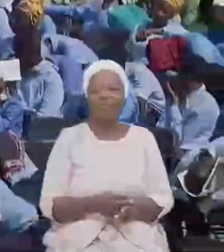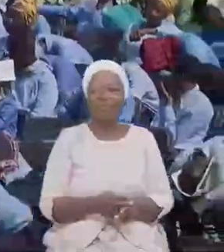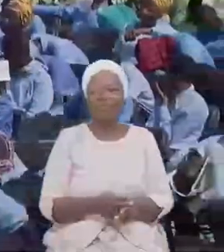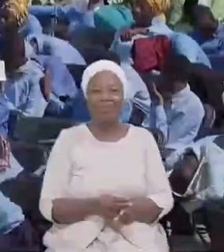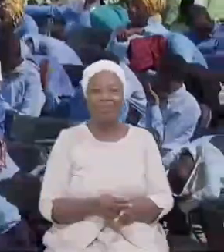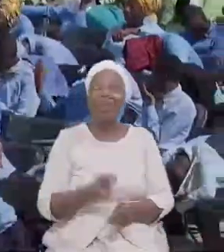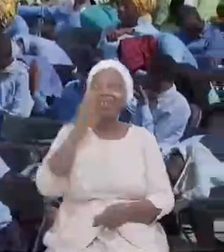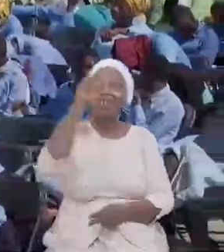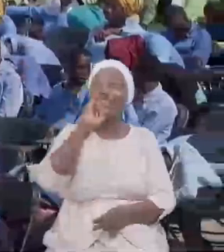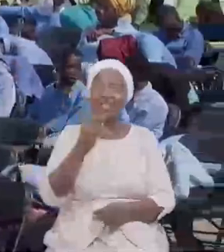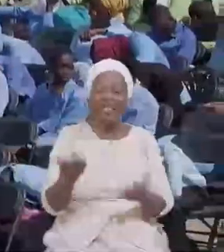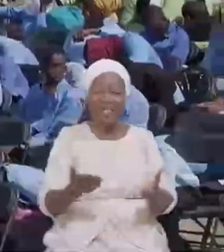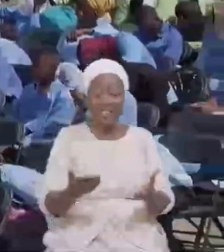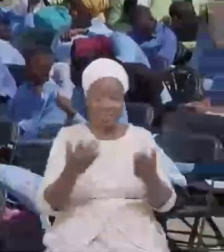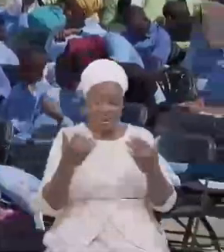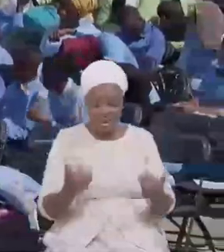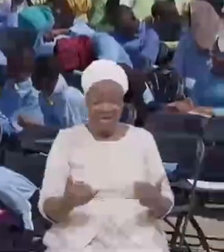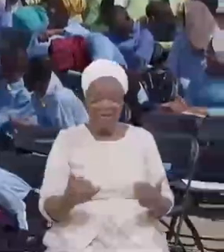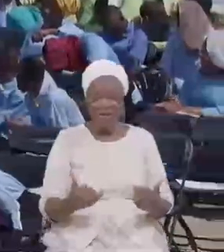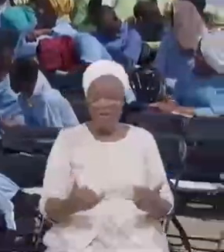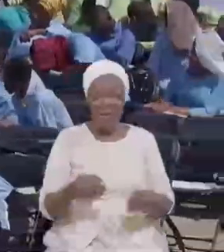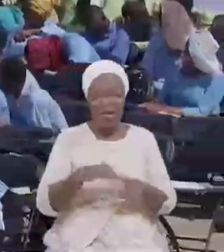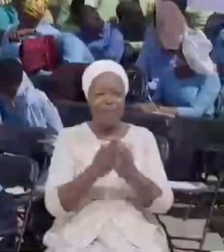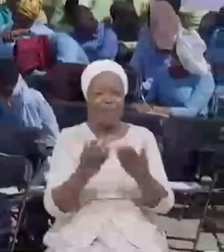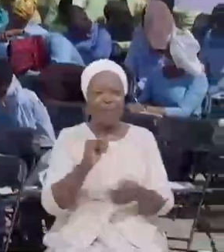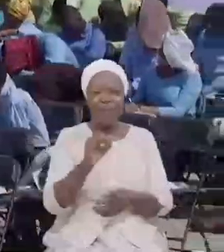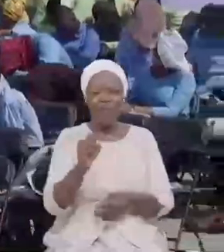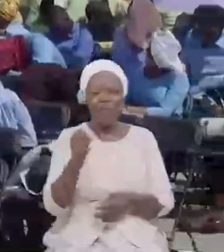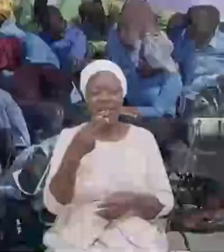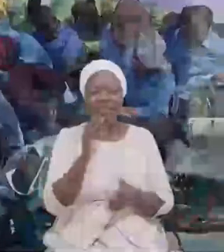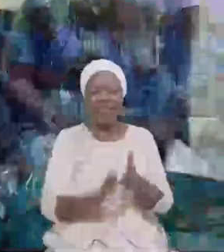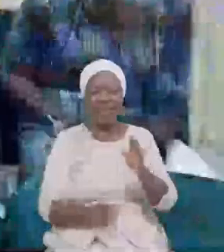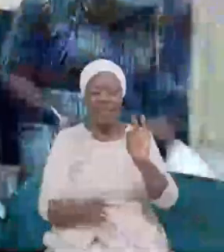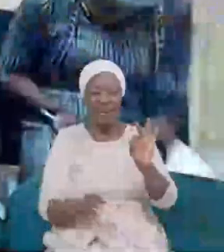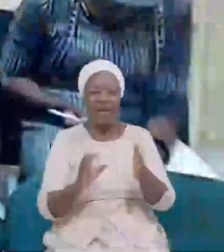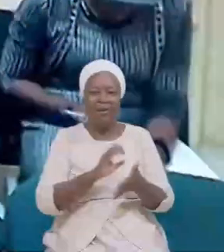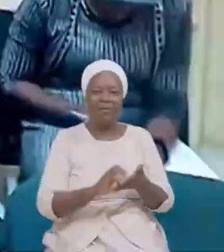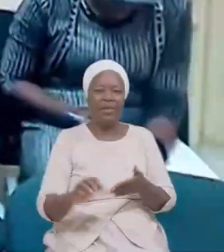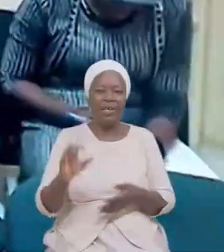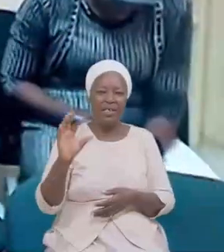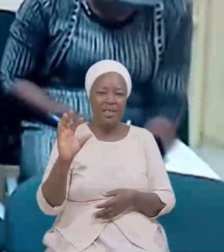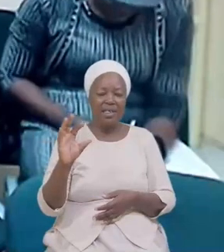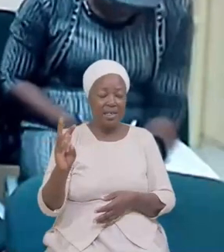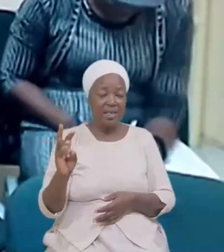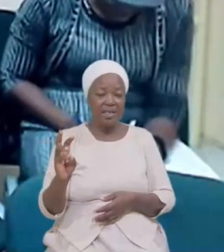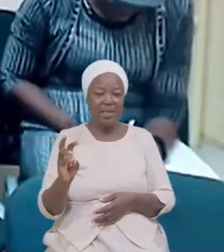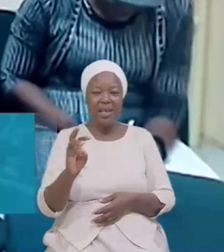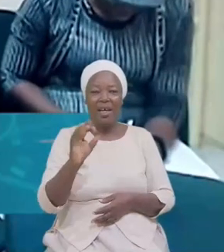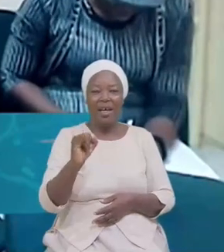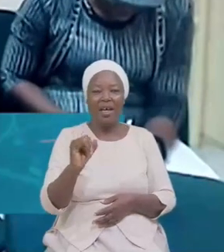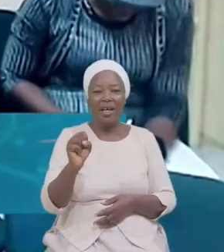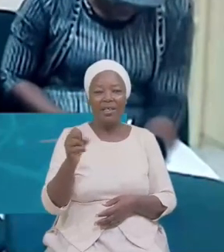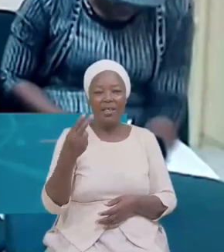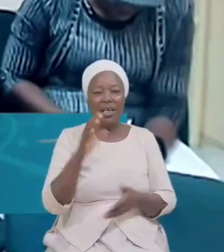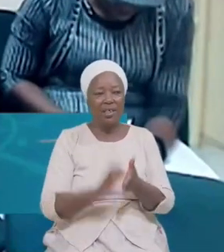Il est déjà là, Ésaïe. Ésaïe chapitre 9,